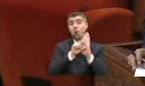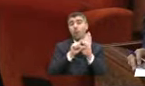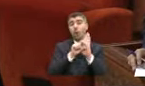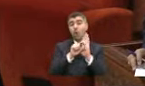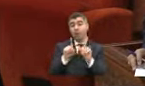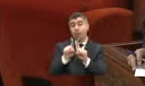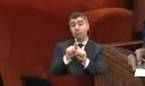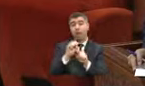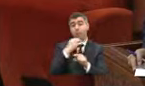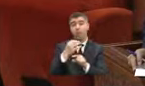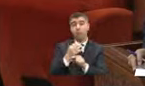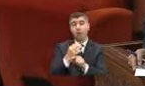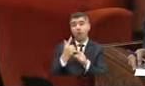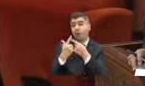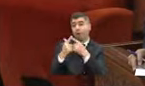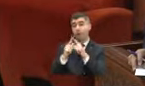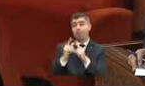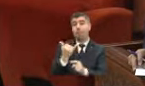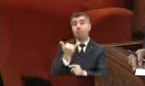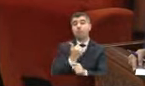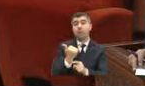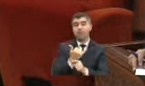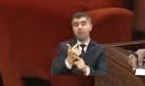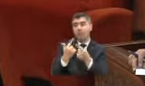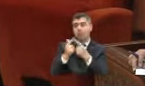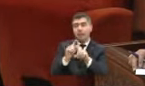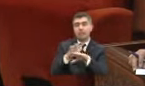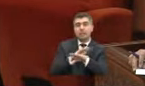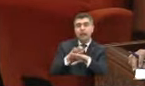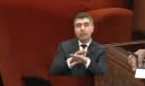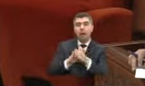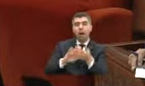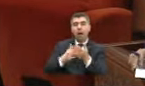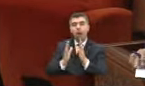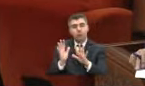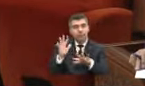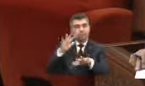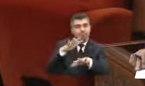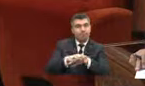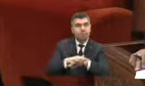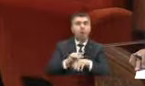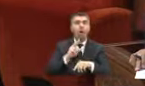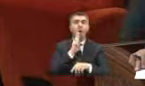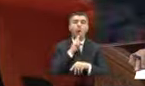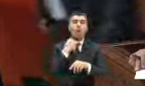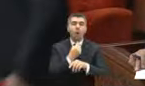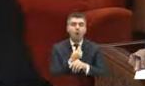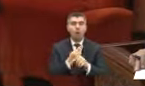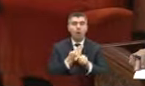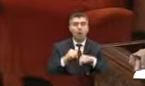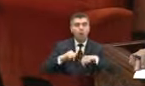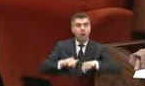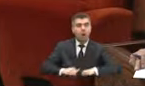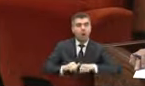في ذلك سياسة عمومية مندمجة تتقاطع فيها تدخلات جميع القطاعات الحكومية وإدماج المجتمع